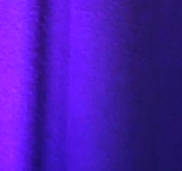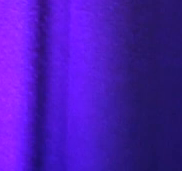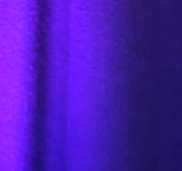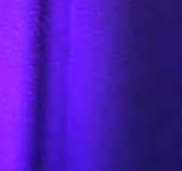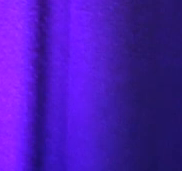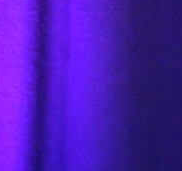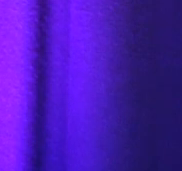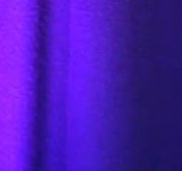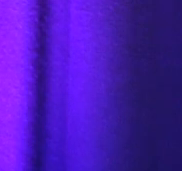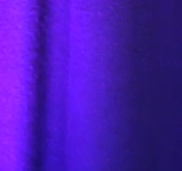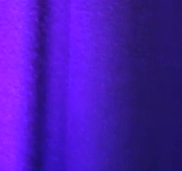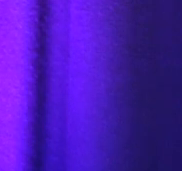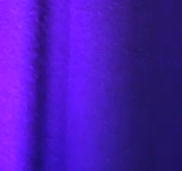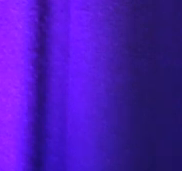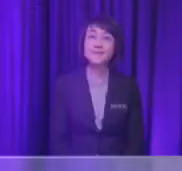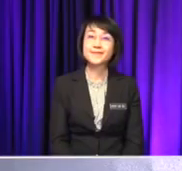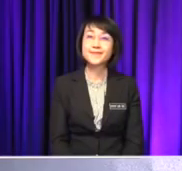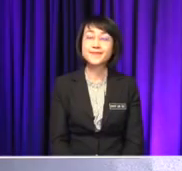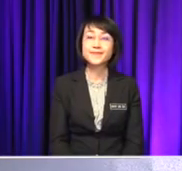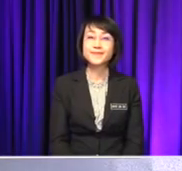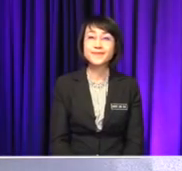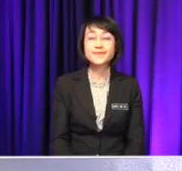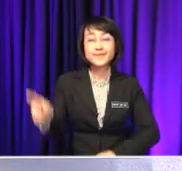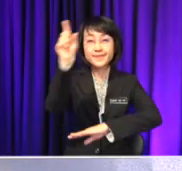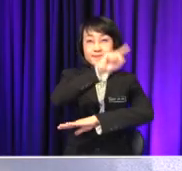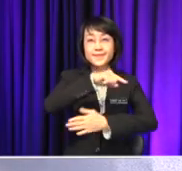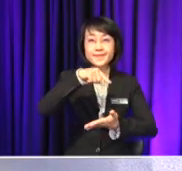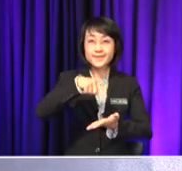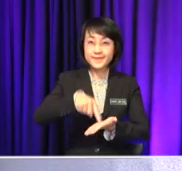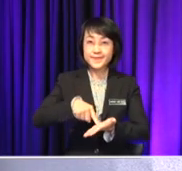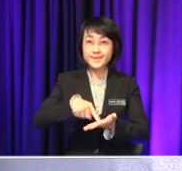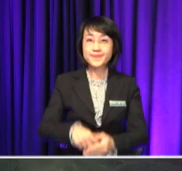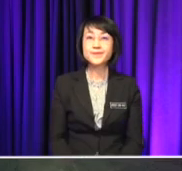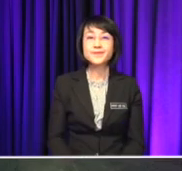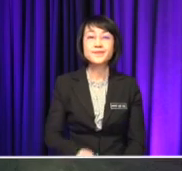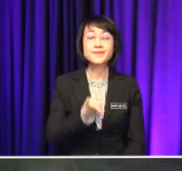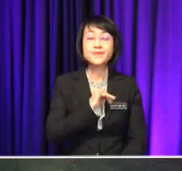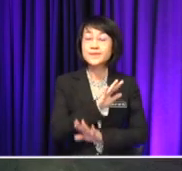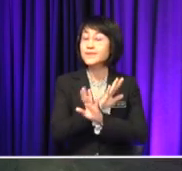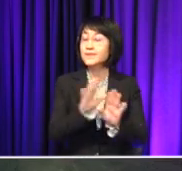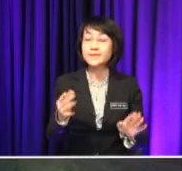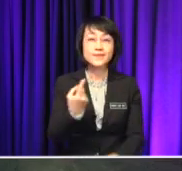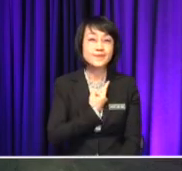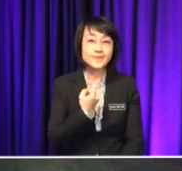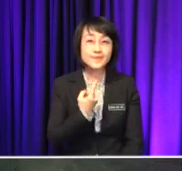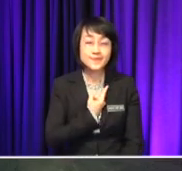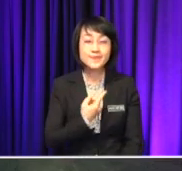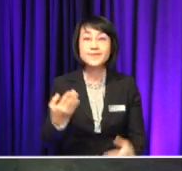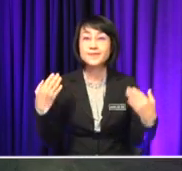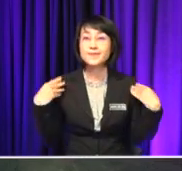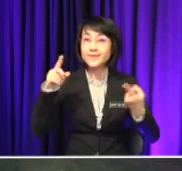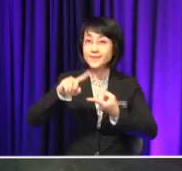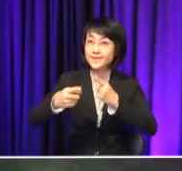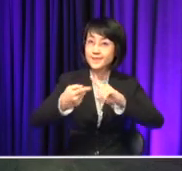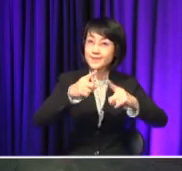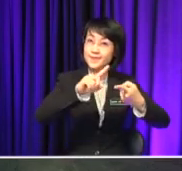bersama-sama pada hari ini Baiklah Cikgu hari ini rasanya Saya tidak bekas orang kan saya ditemani oleh kawan-kawan